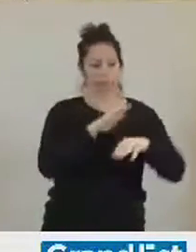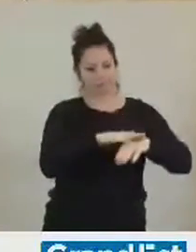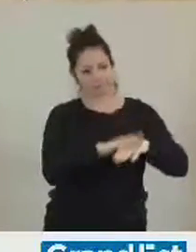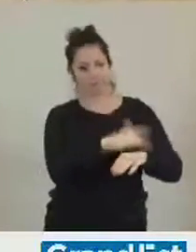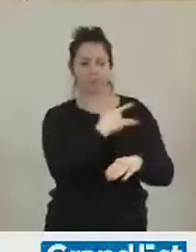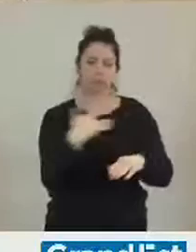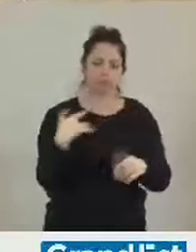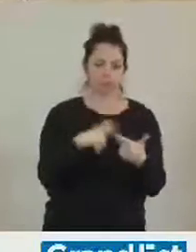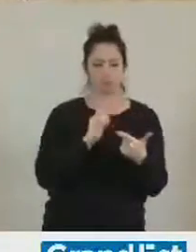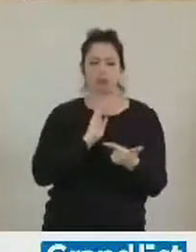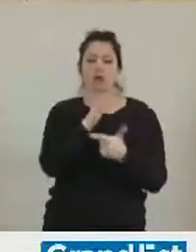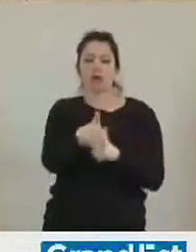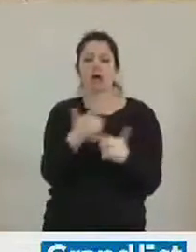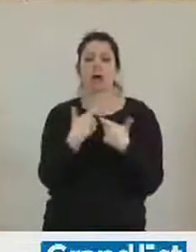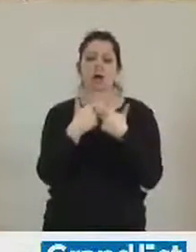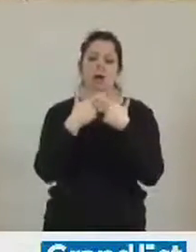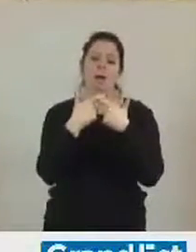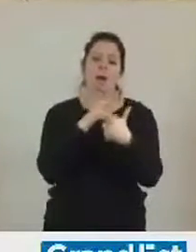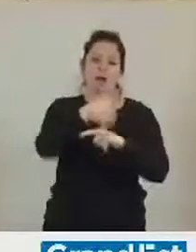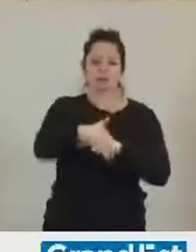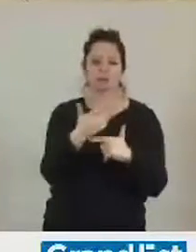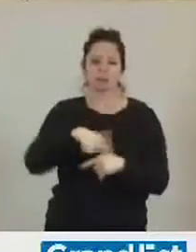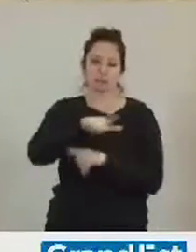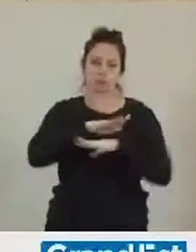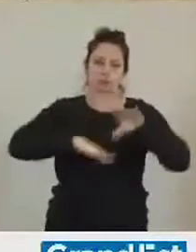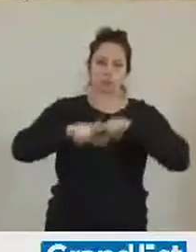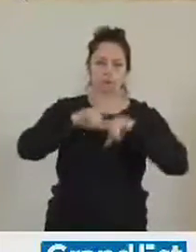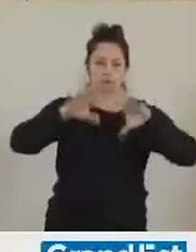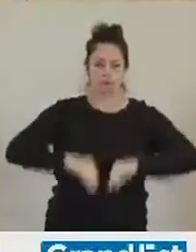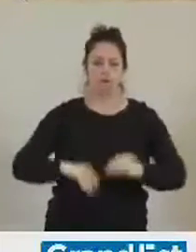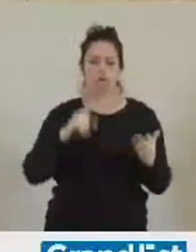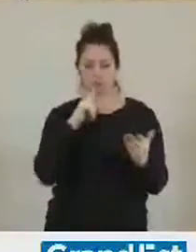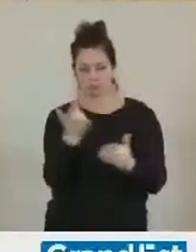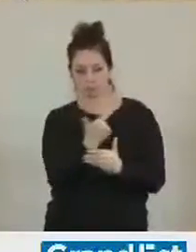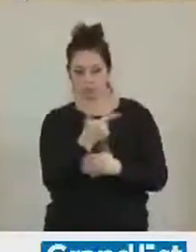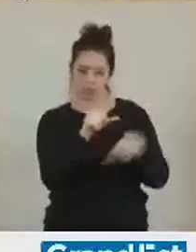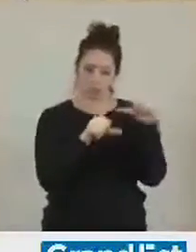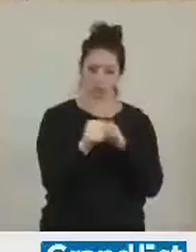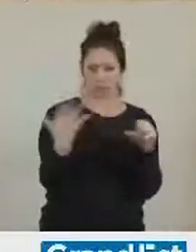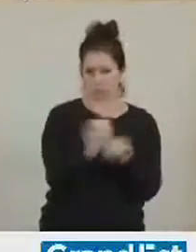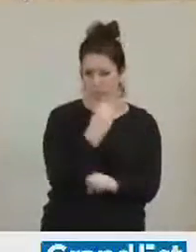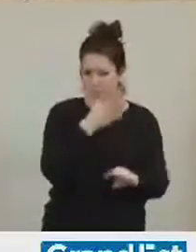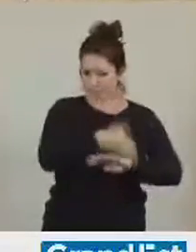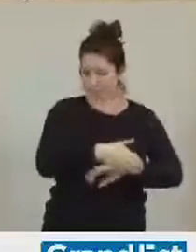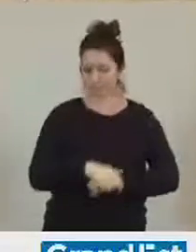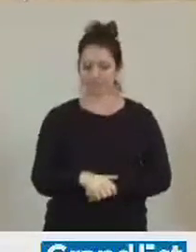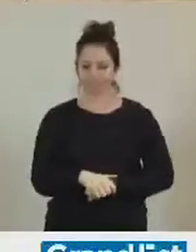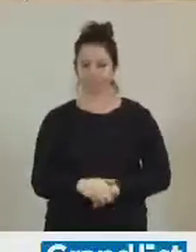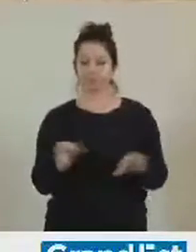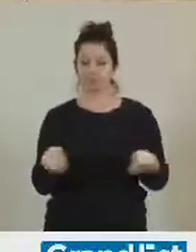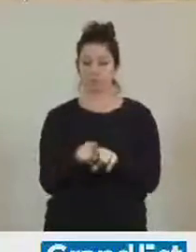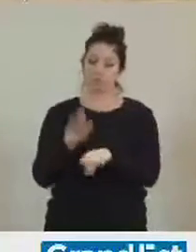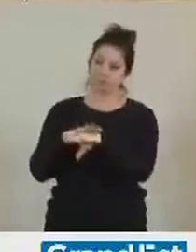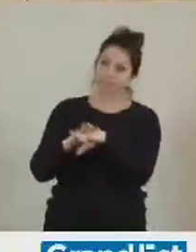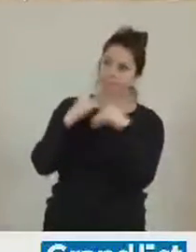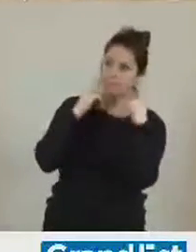de l'accès au logement qui sont 2 conditions primordiales de réussite d'une insertion durable. Je souhaite également attirer votre attention sur la volonté de